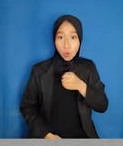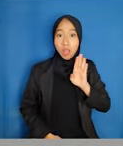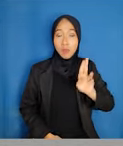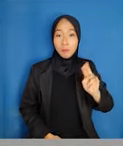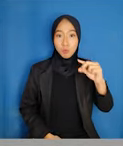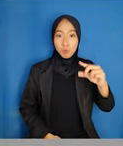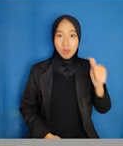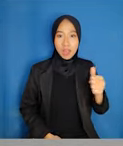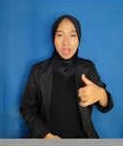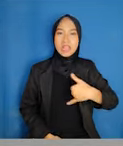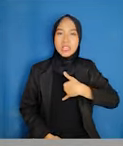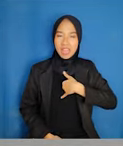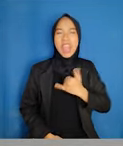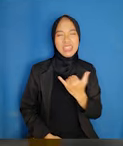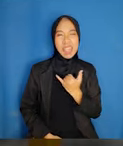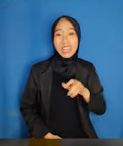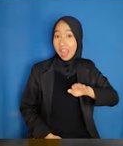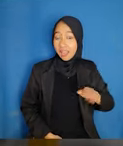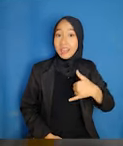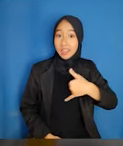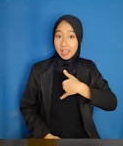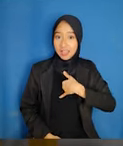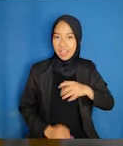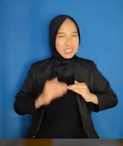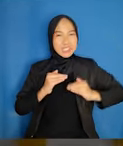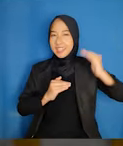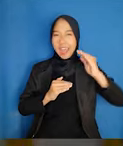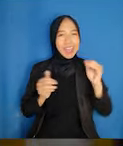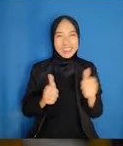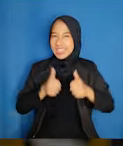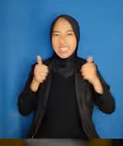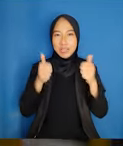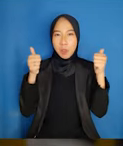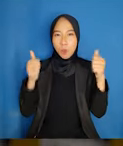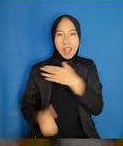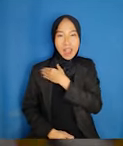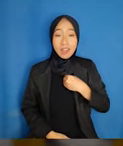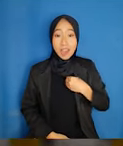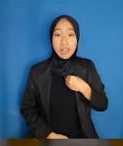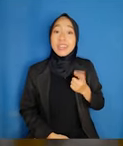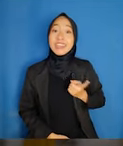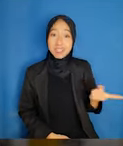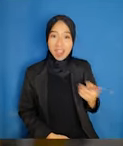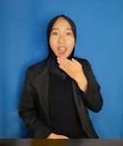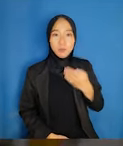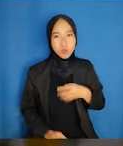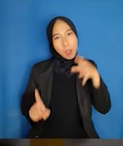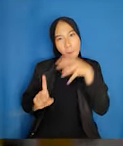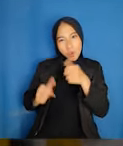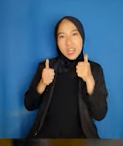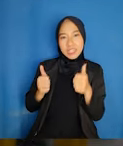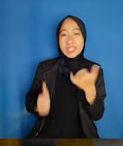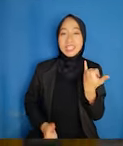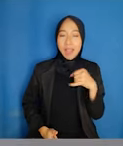saya yakin sekali bahwa anak saya sangatlah istimewa dan dia memiliki potensi yang